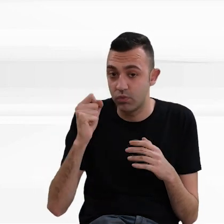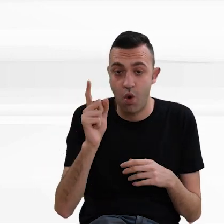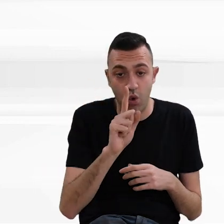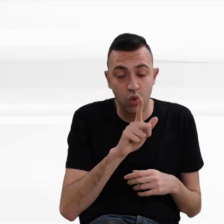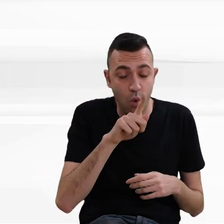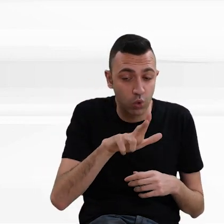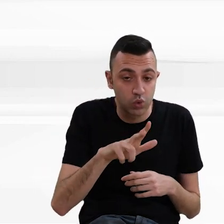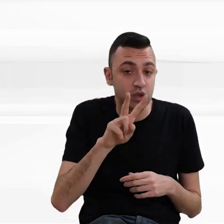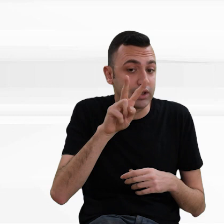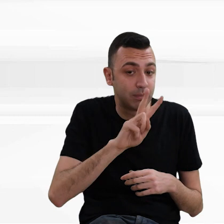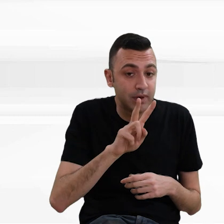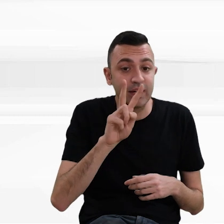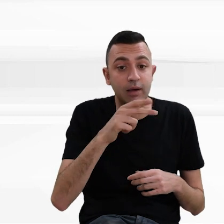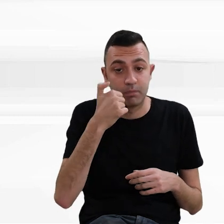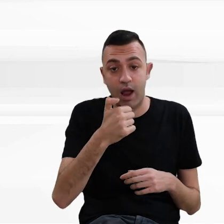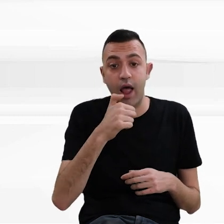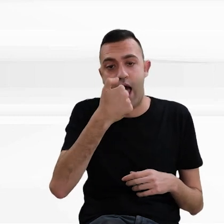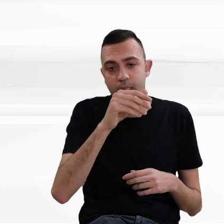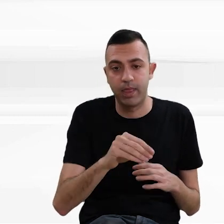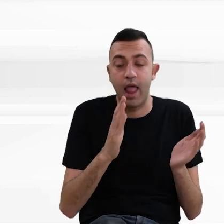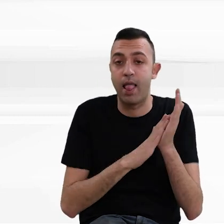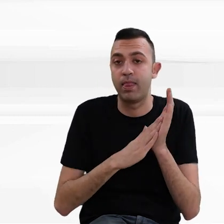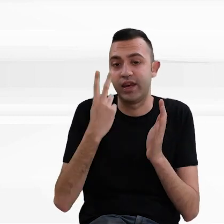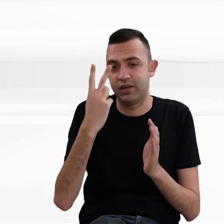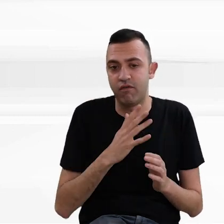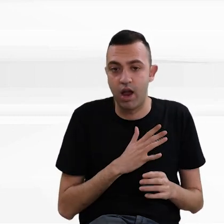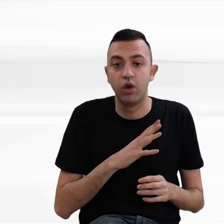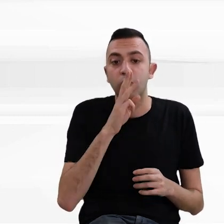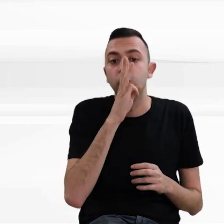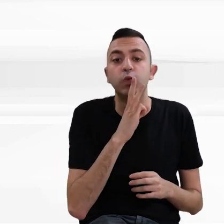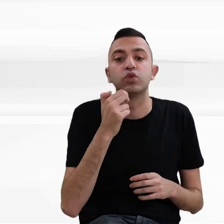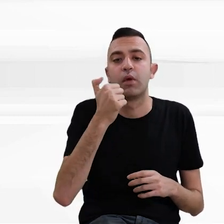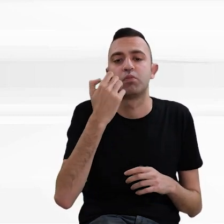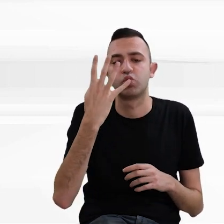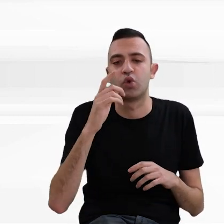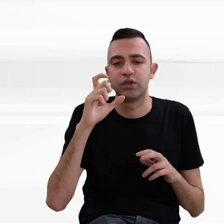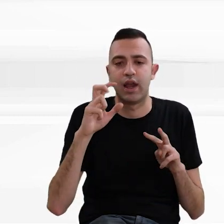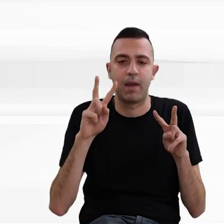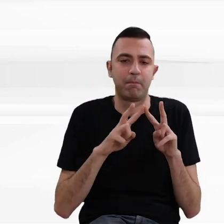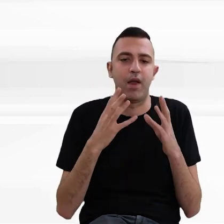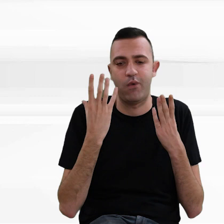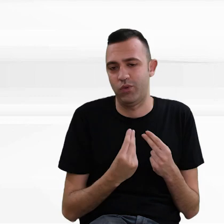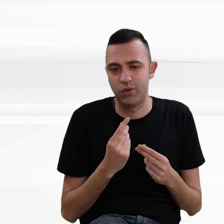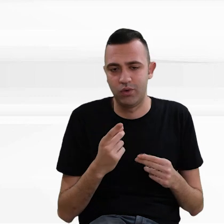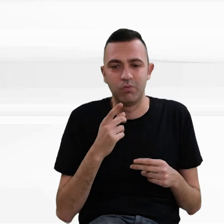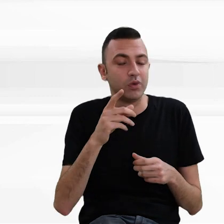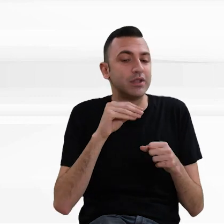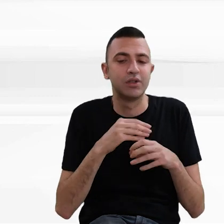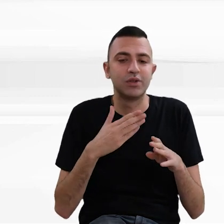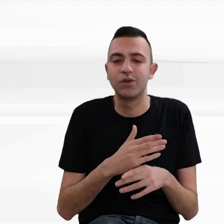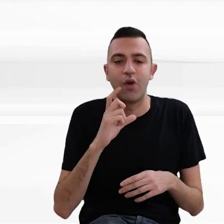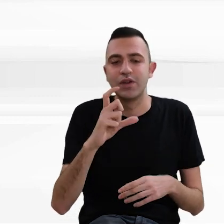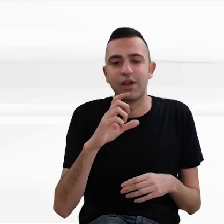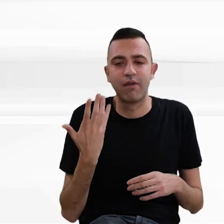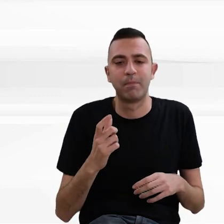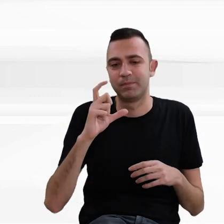10 13 20 20 altın 6'sı elde var İki 364 santimetrekare çıktı Yani